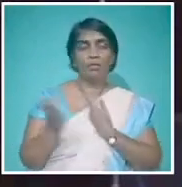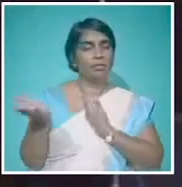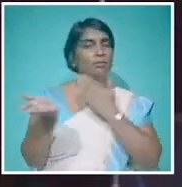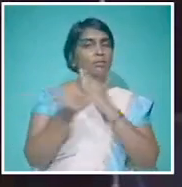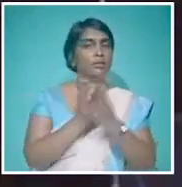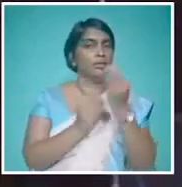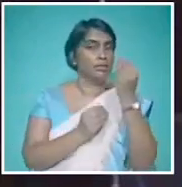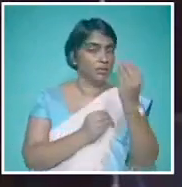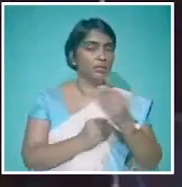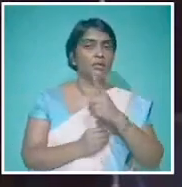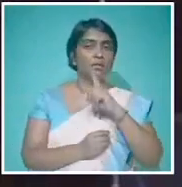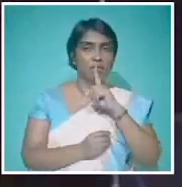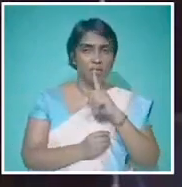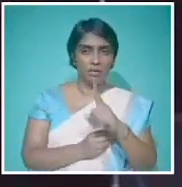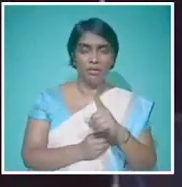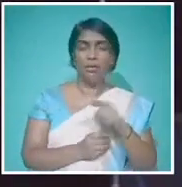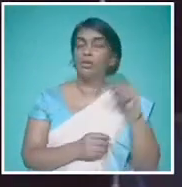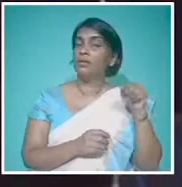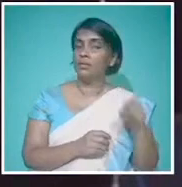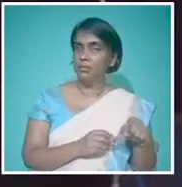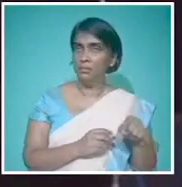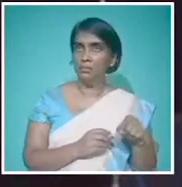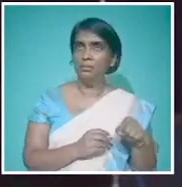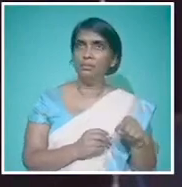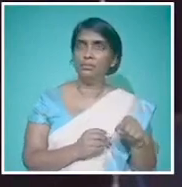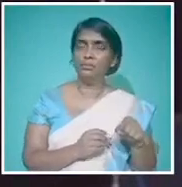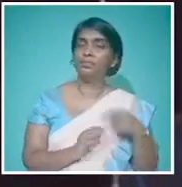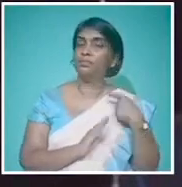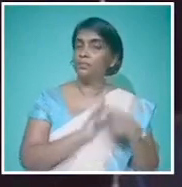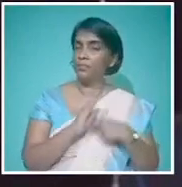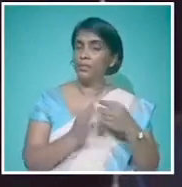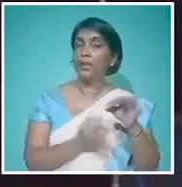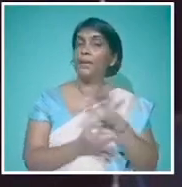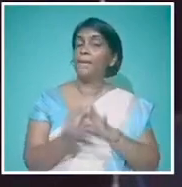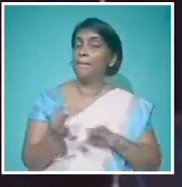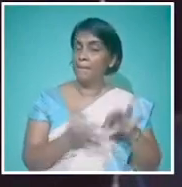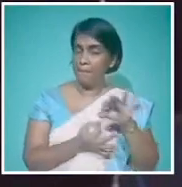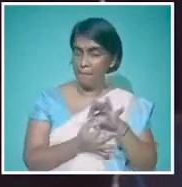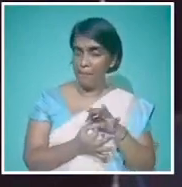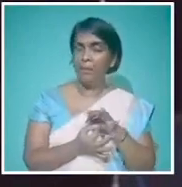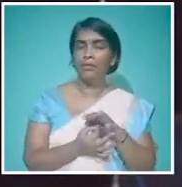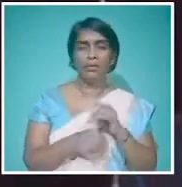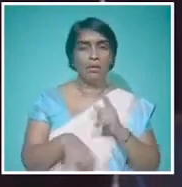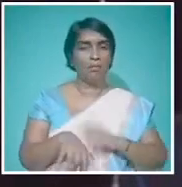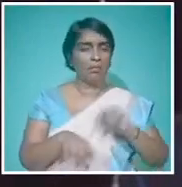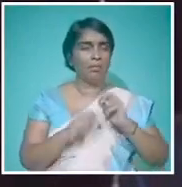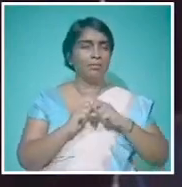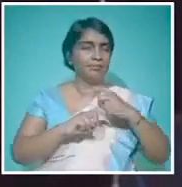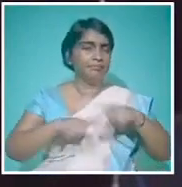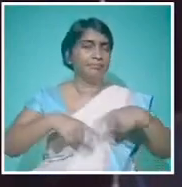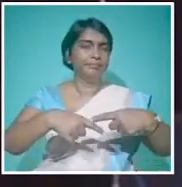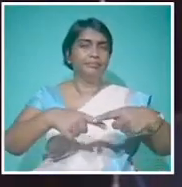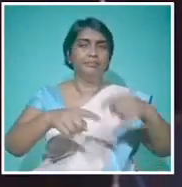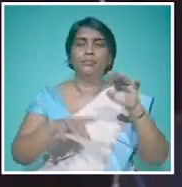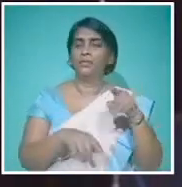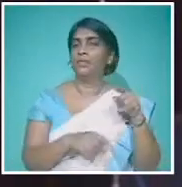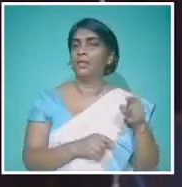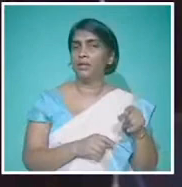වීම කරන්න කියලා ඉල්ලමින් මේ රටේ ප්‍රජාතන්ත්‍රවාදය අනතුරෙන් අනතුරට ඇදවටන